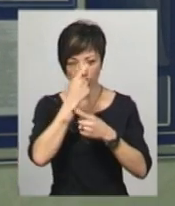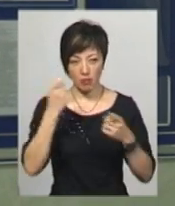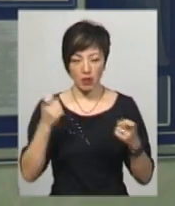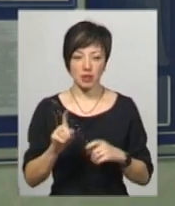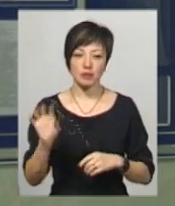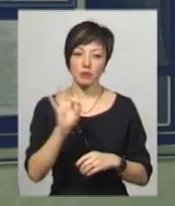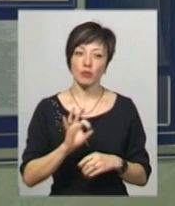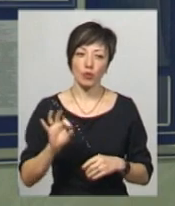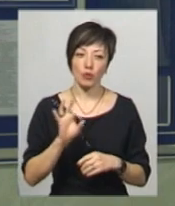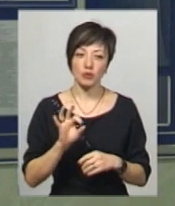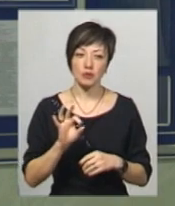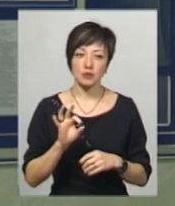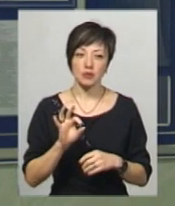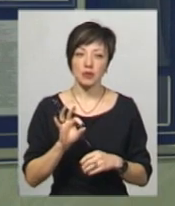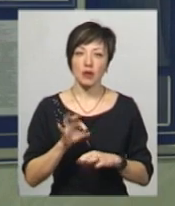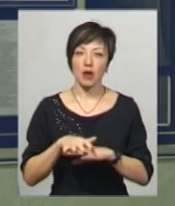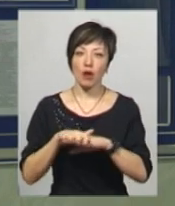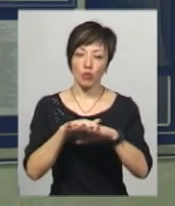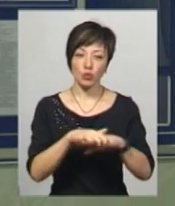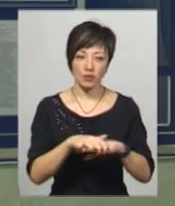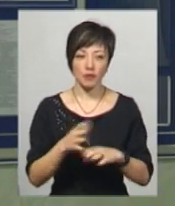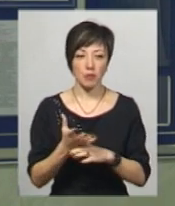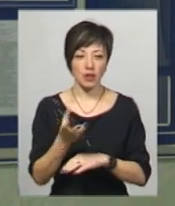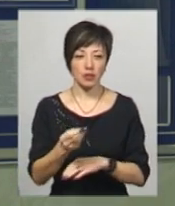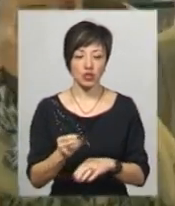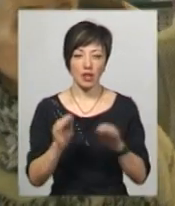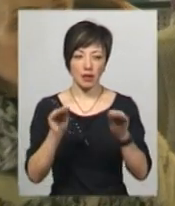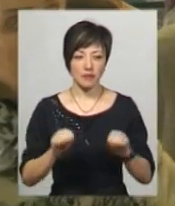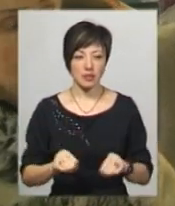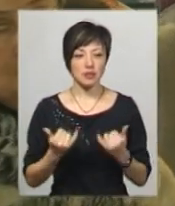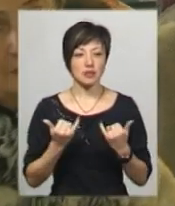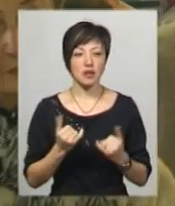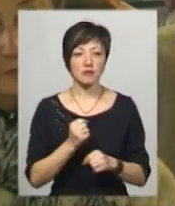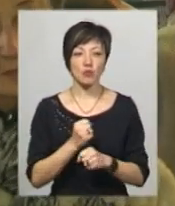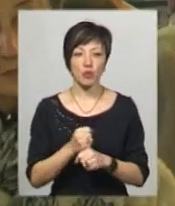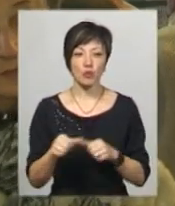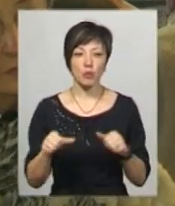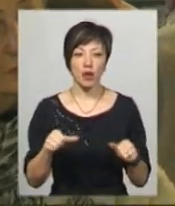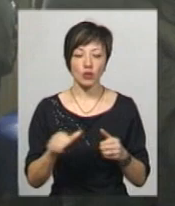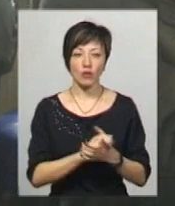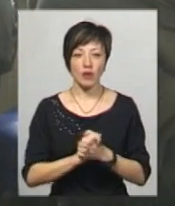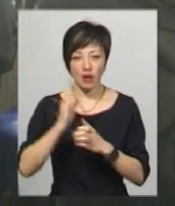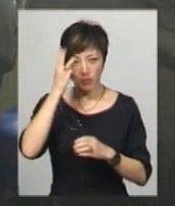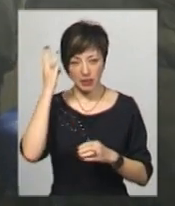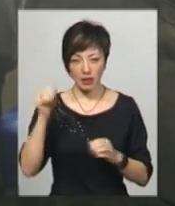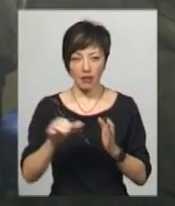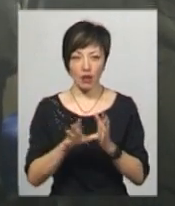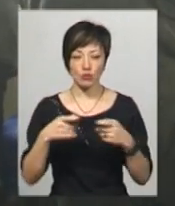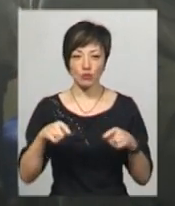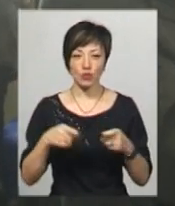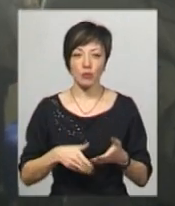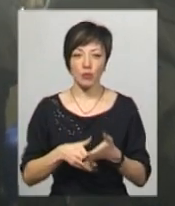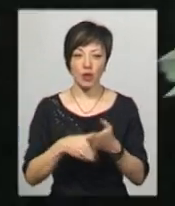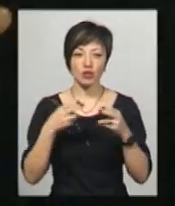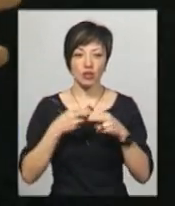інформація щодо розрахункових рахунків та платіжних реквізитів. Наразі в роботі оператором товариства «Хмельницький енергозбут» допомагає